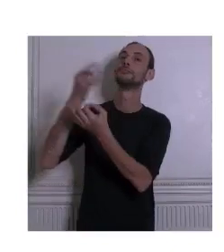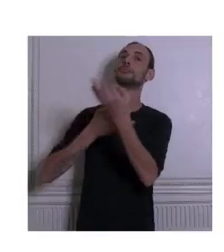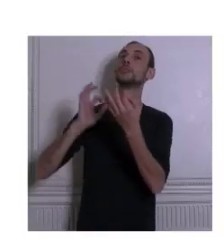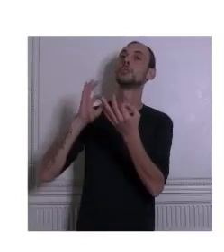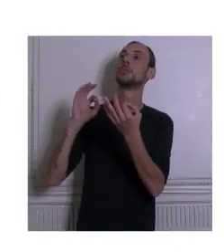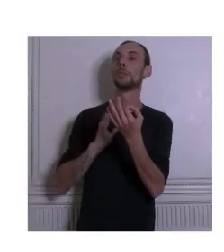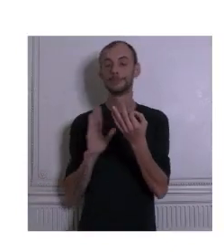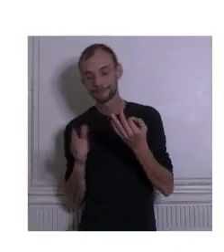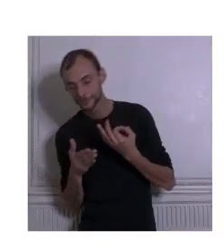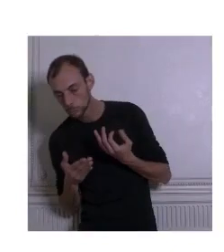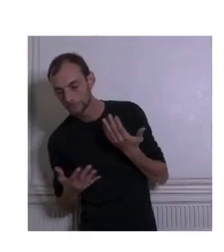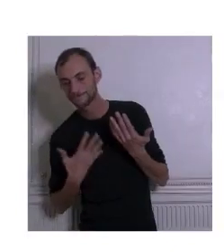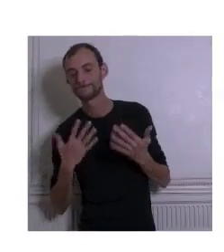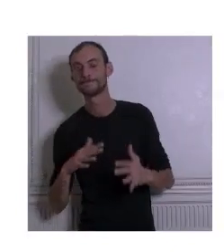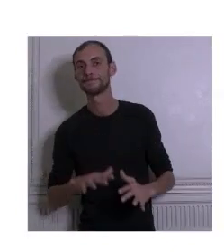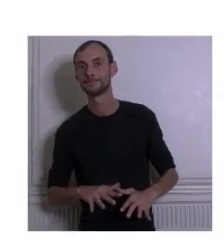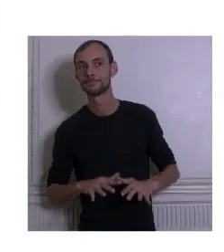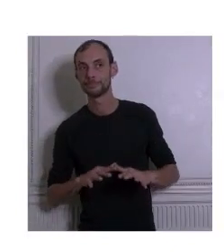j'ai toujours pas compris votre position.